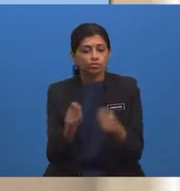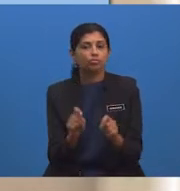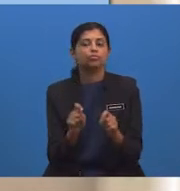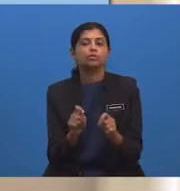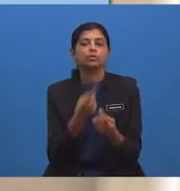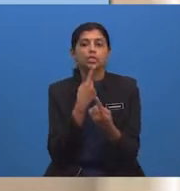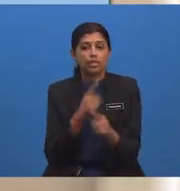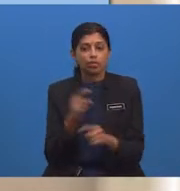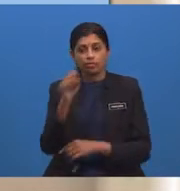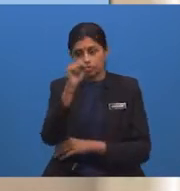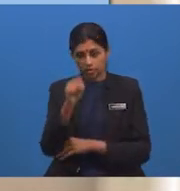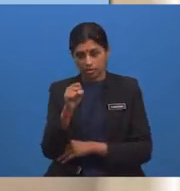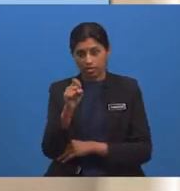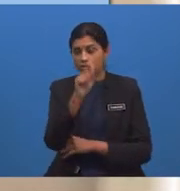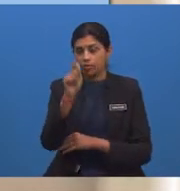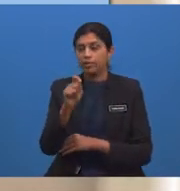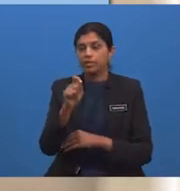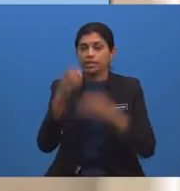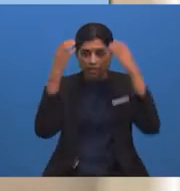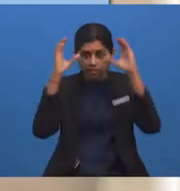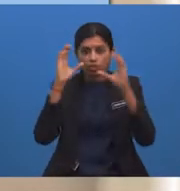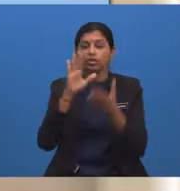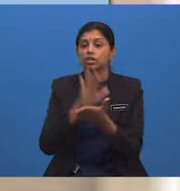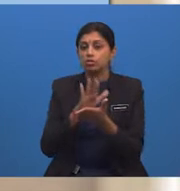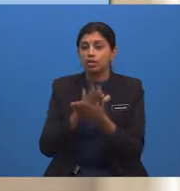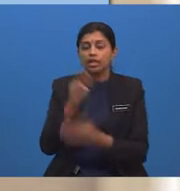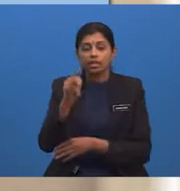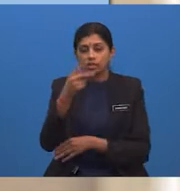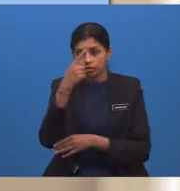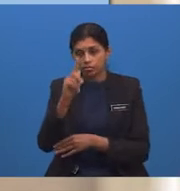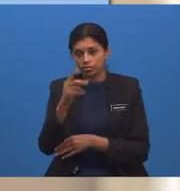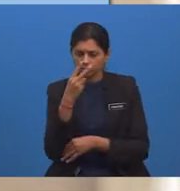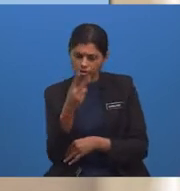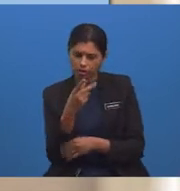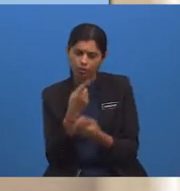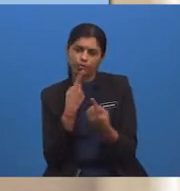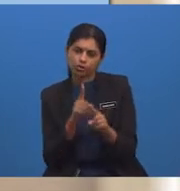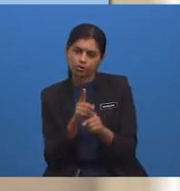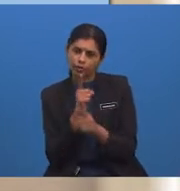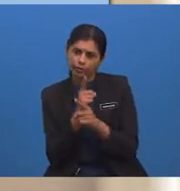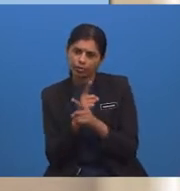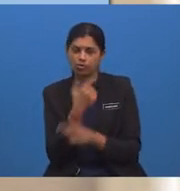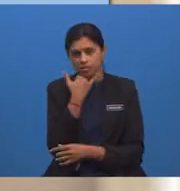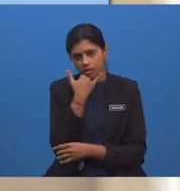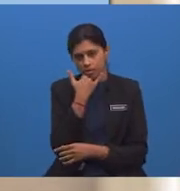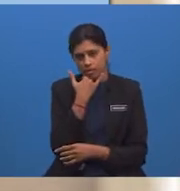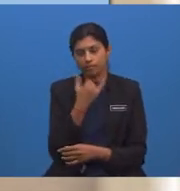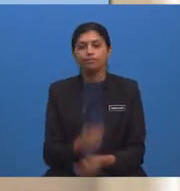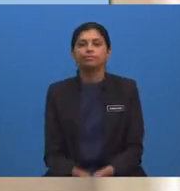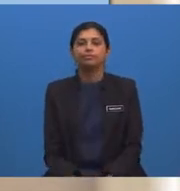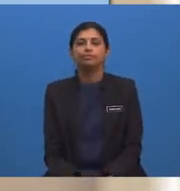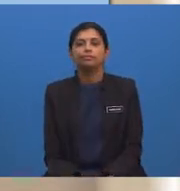ini dan meminta bimbingan guru sejarah murid-murid untuk menilai jawapan yang murid-murid kemukakan.